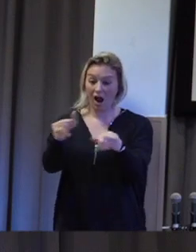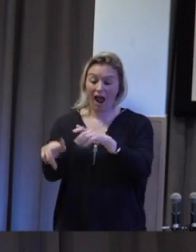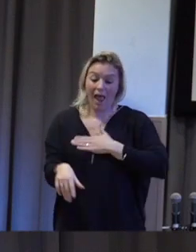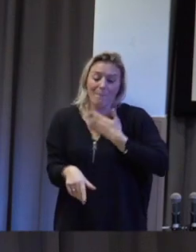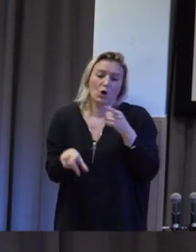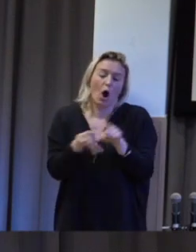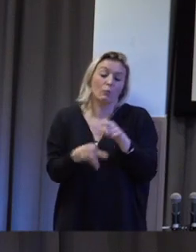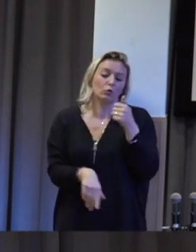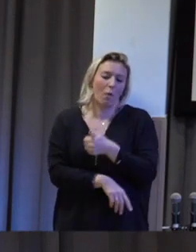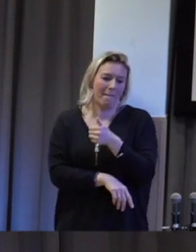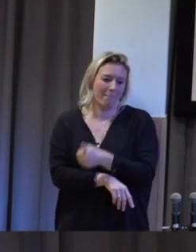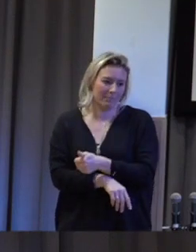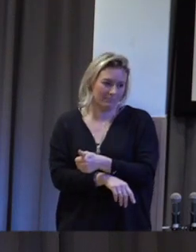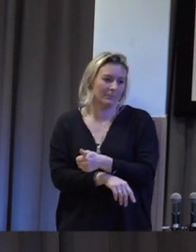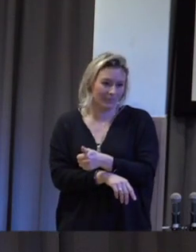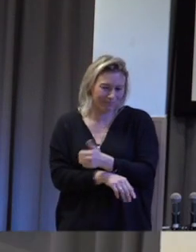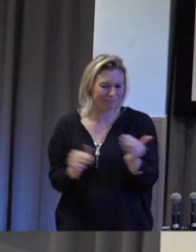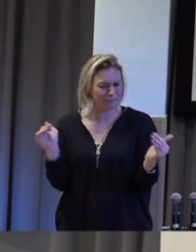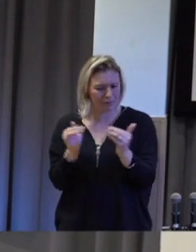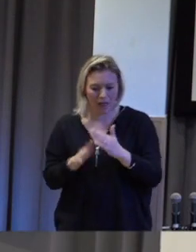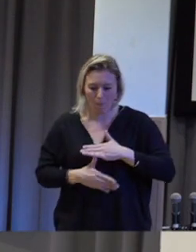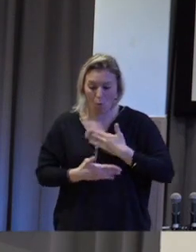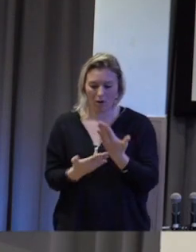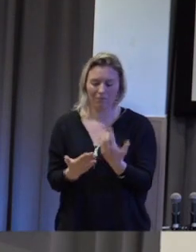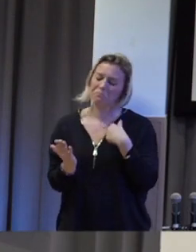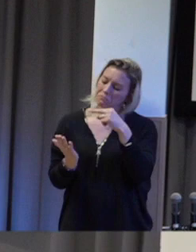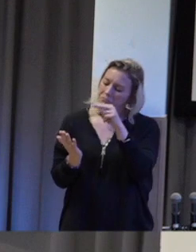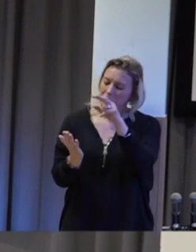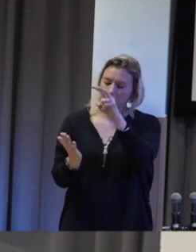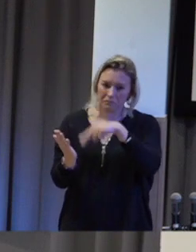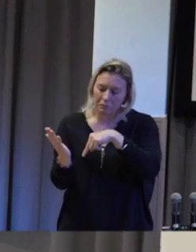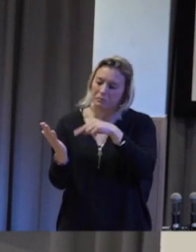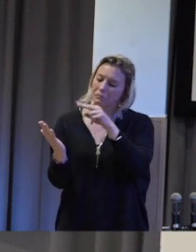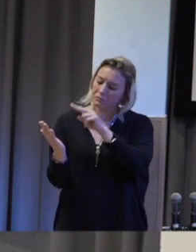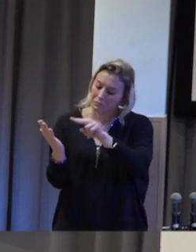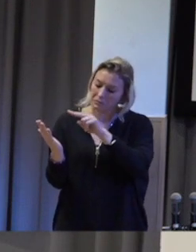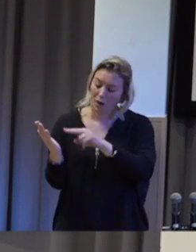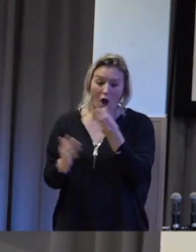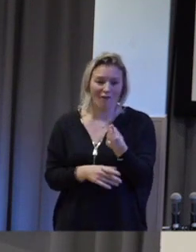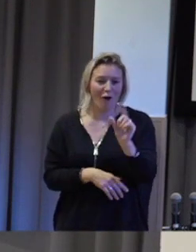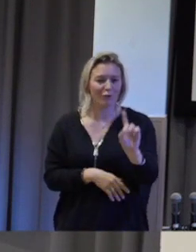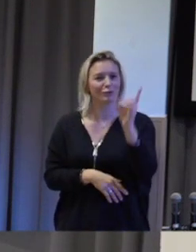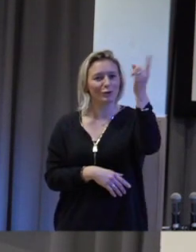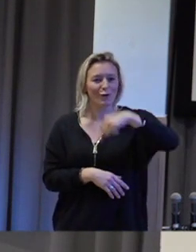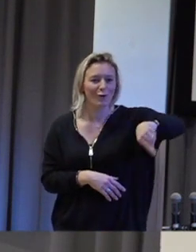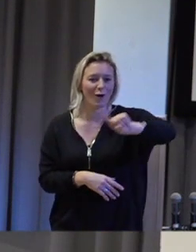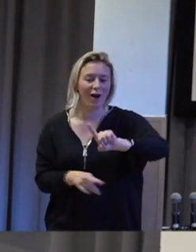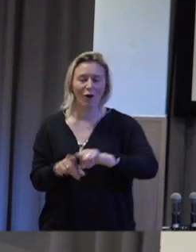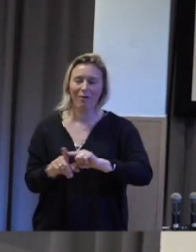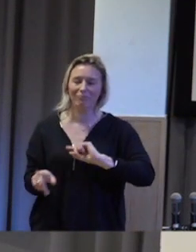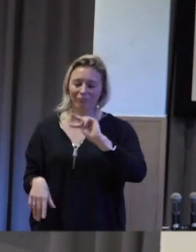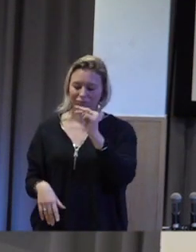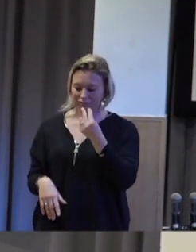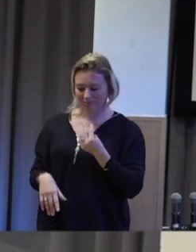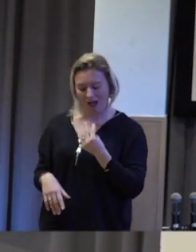toi-même. Et c'est vrai qu'en lisant ce texte, nous, enfants de Dieu, nous avons plutôt tendance à nous reconnaître en ce